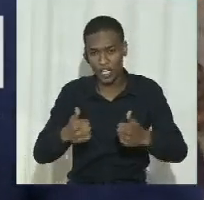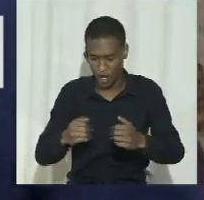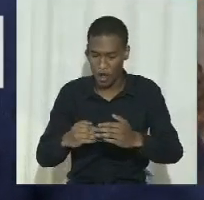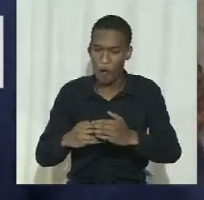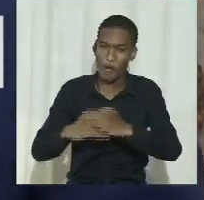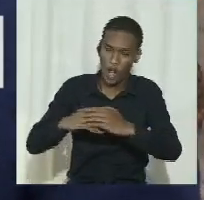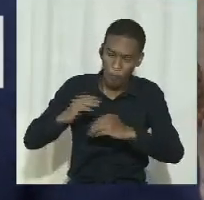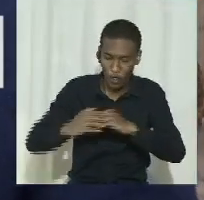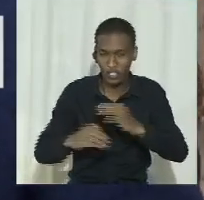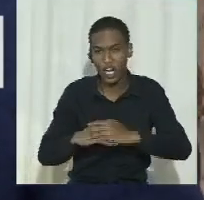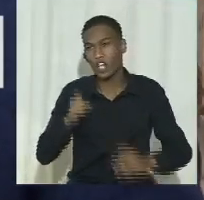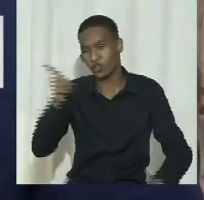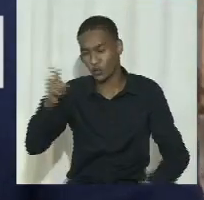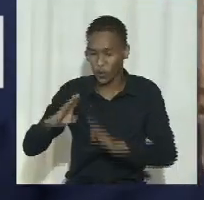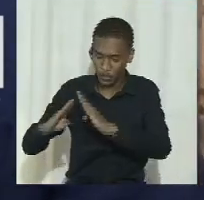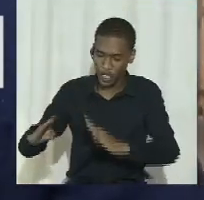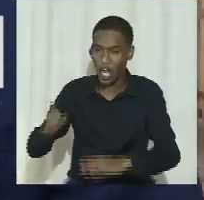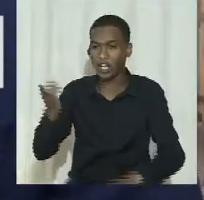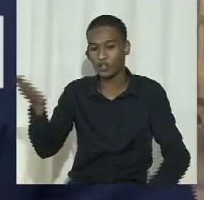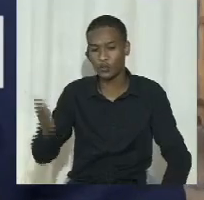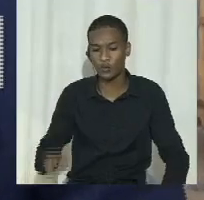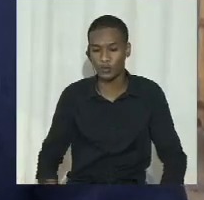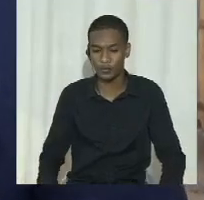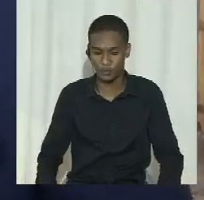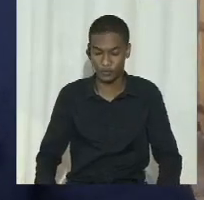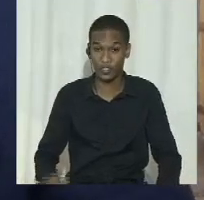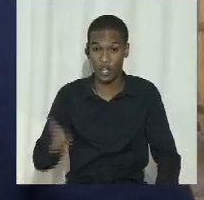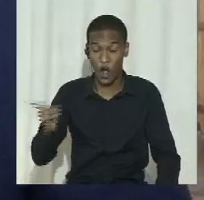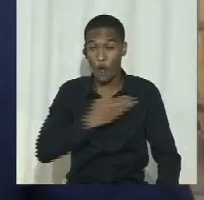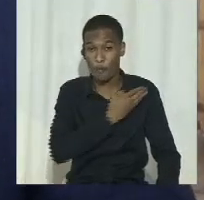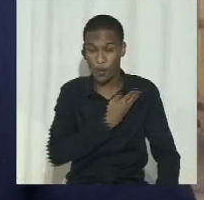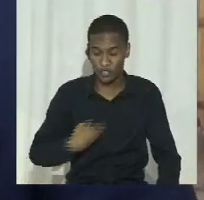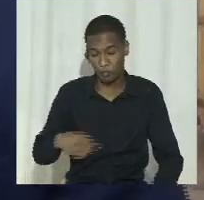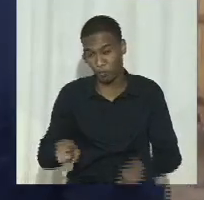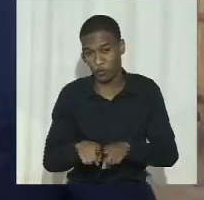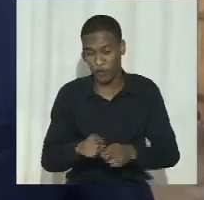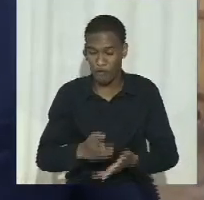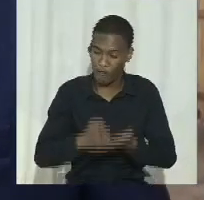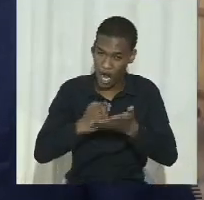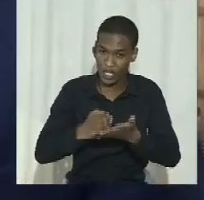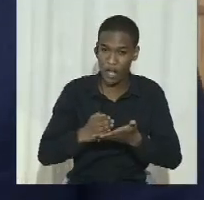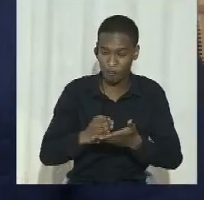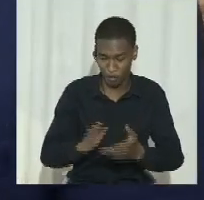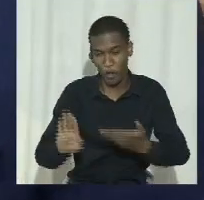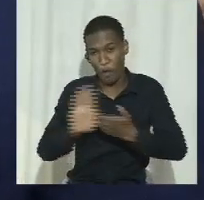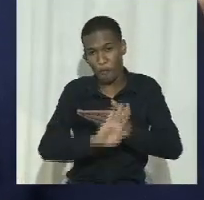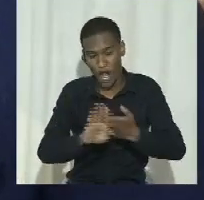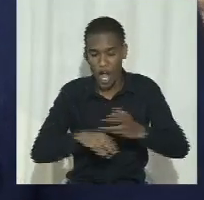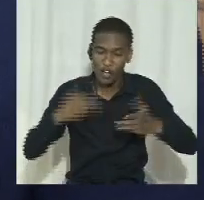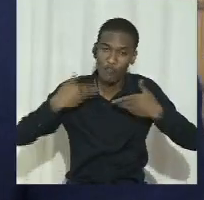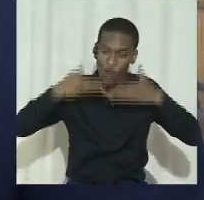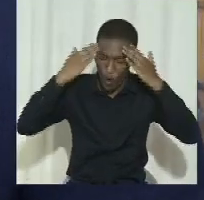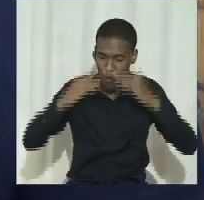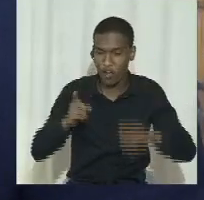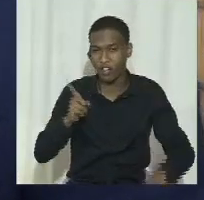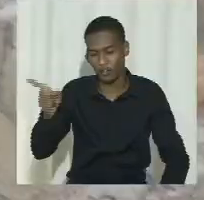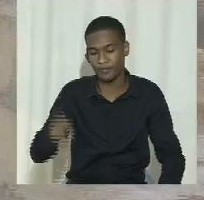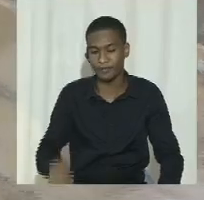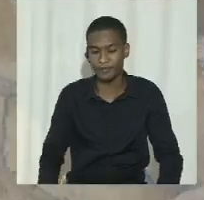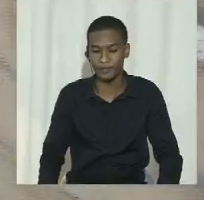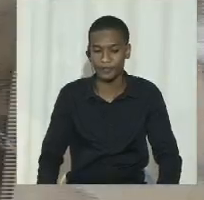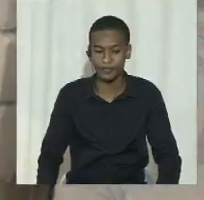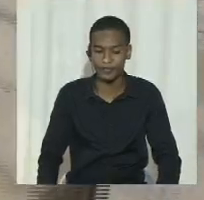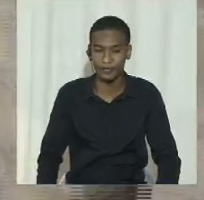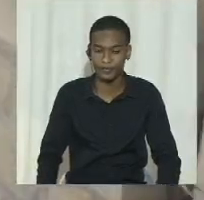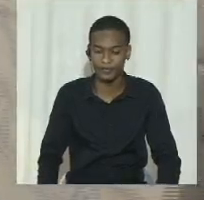ny foto-drafitrasa amin'ny polisim-pirenena izay afaka anampy amin'ny vahoaka monina ety a sy afaka miaro any koa ny foto-drafitrasa ety Vato.